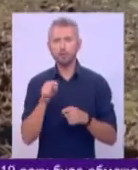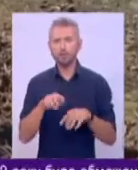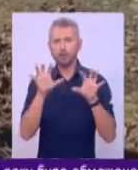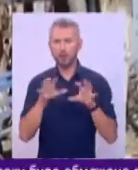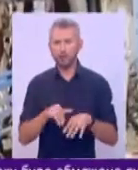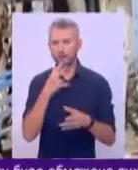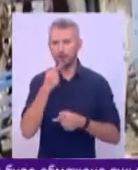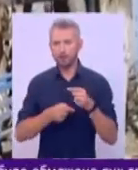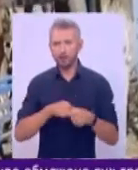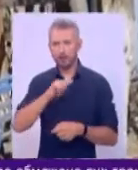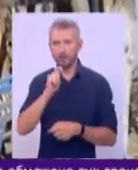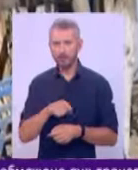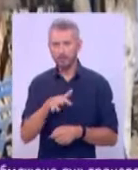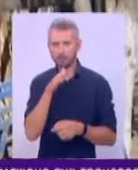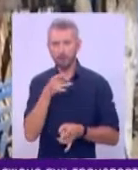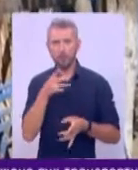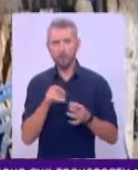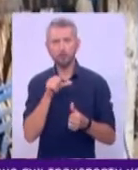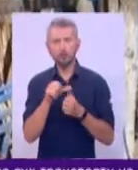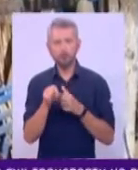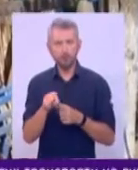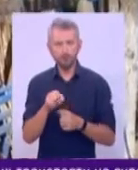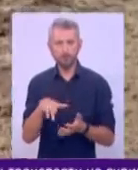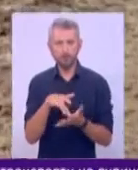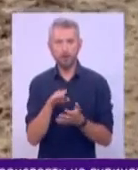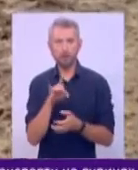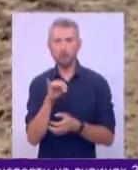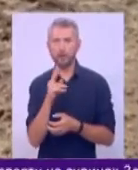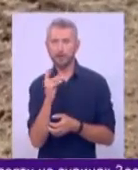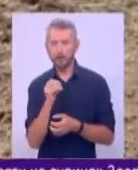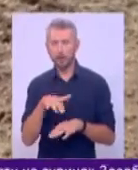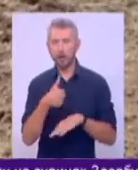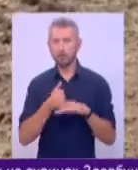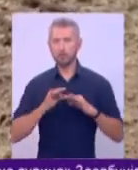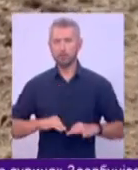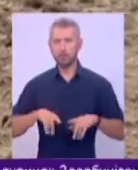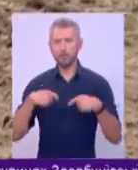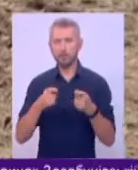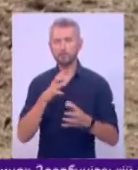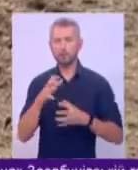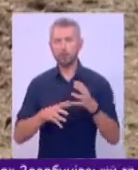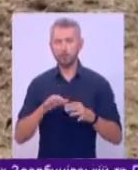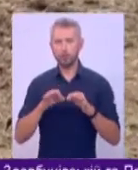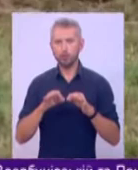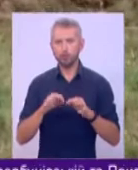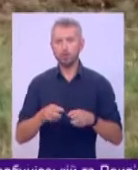законів та звичаїв війни при обстрілі, зокрема Троїцького, Генпрокуратура передасть до Міжнародного кримінального суду у Гаазі.